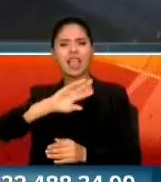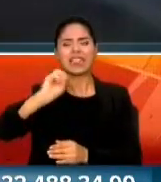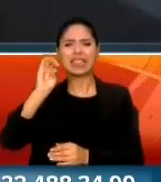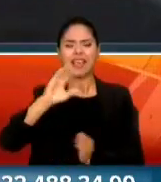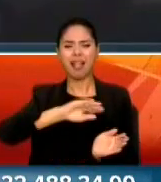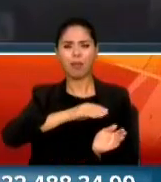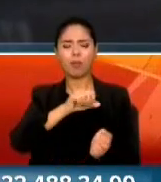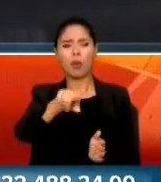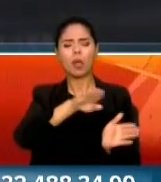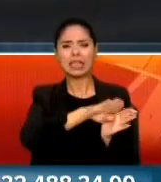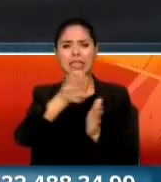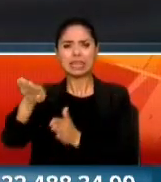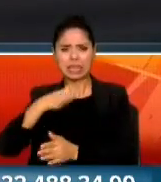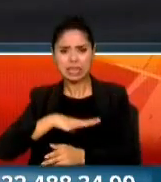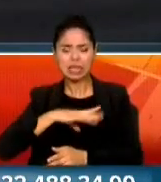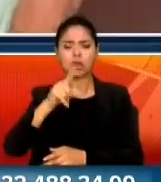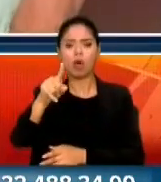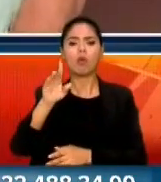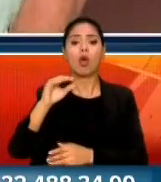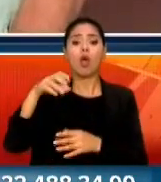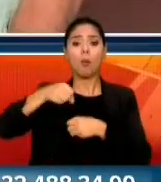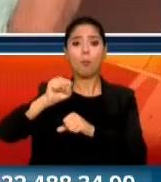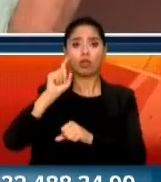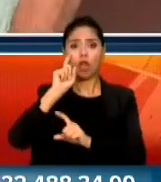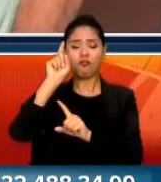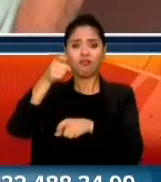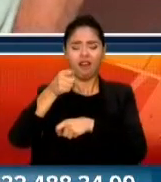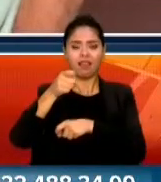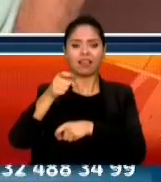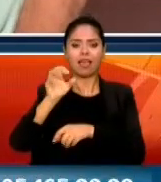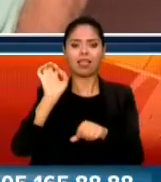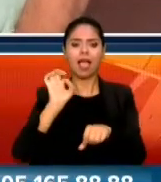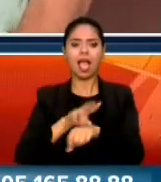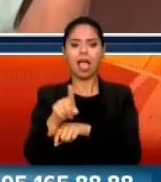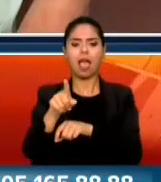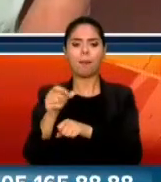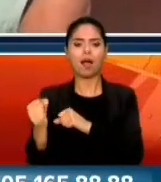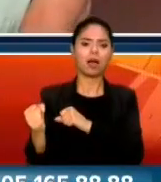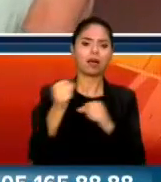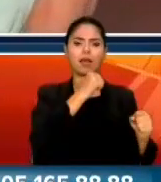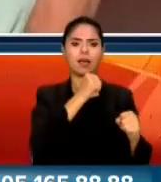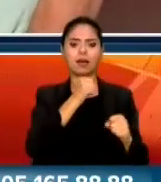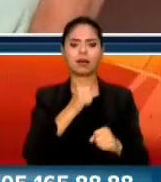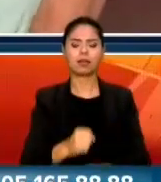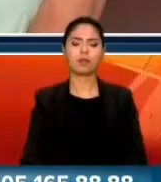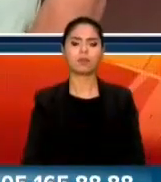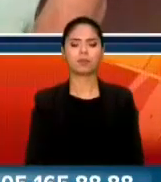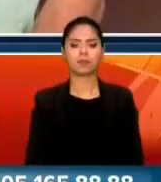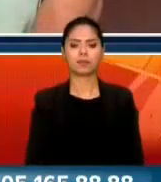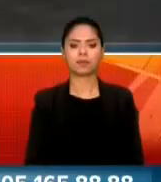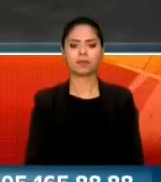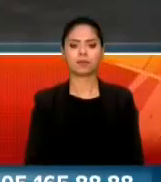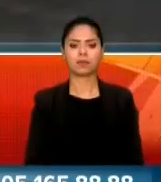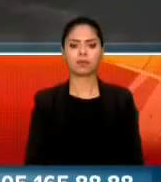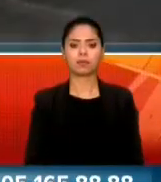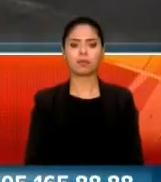bir motosiklet geliyordu. Son anda fark etti. Fark edince hemen direksiyonumu sağa kırıp sola kırıp tekrar onu